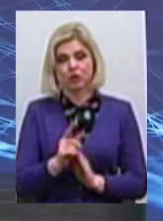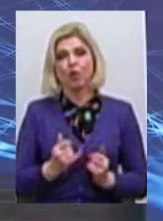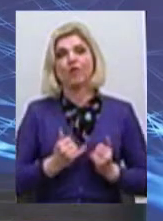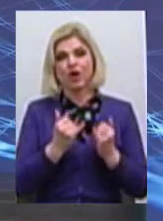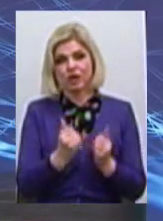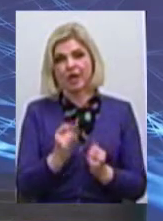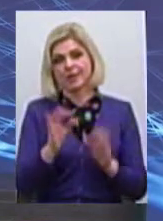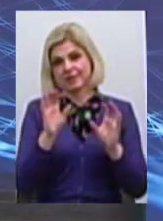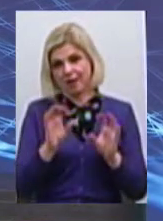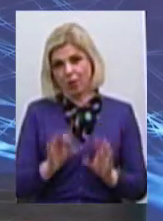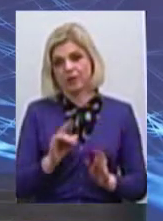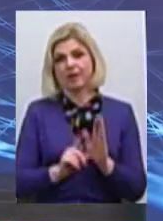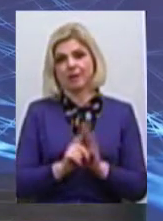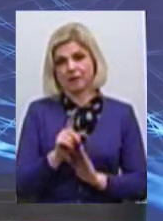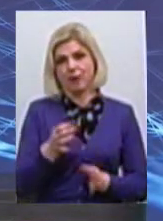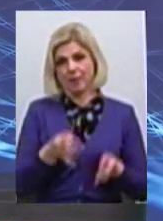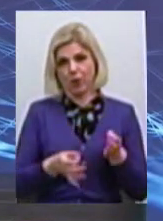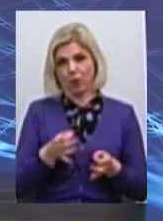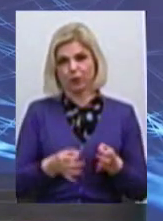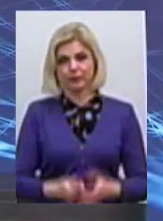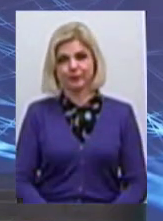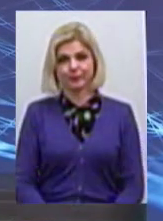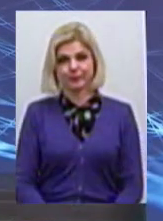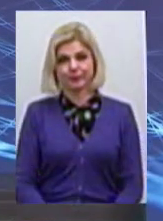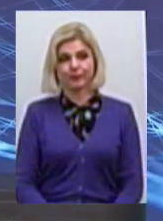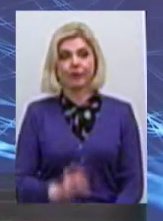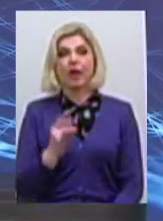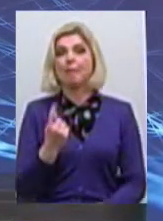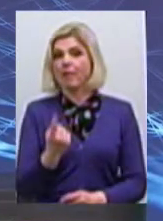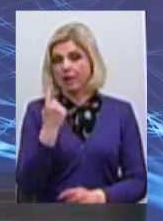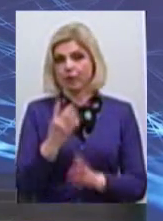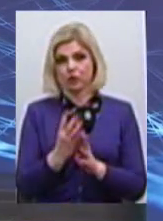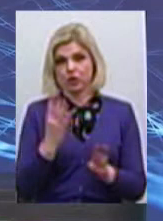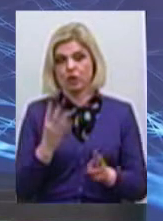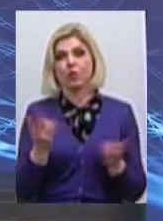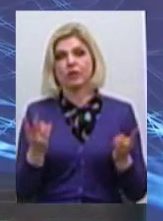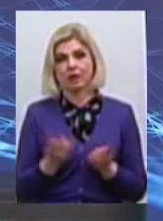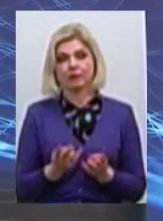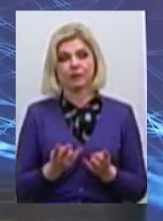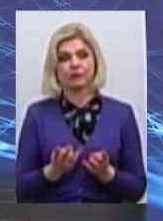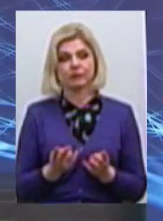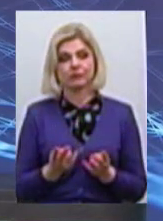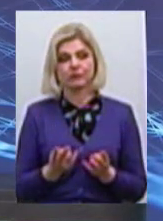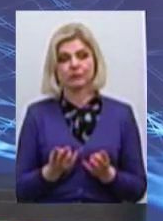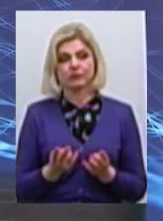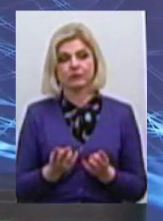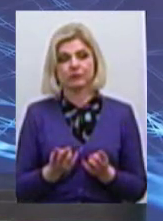поважати і закон, і почнемо поважати природу. І в першу чергу потрібно не